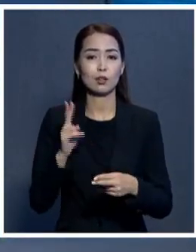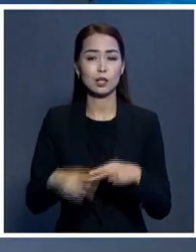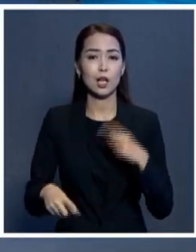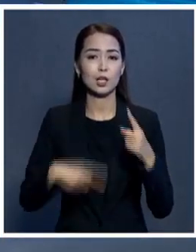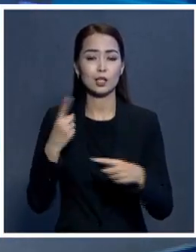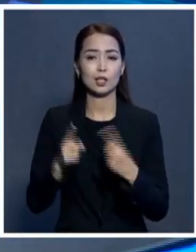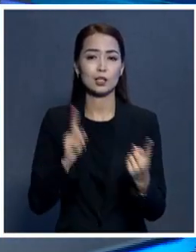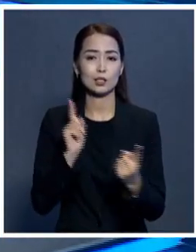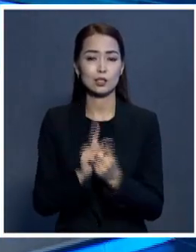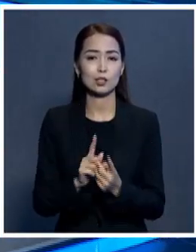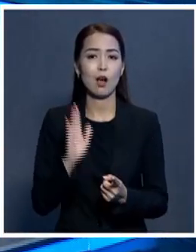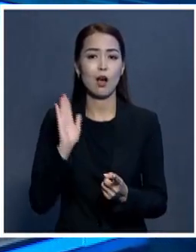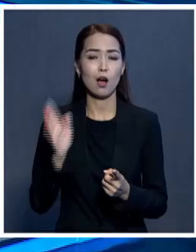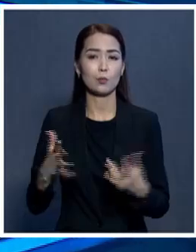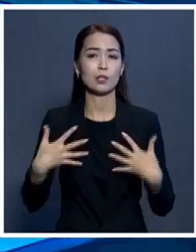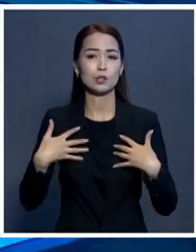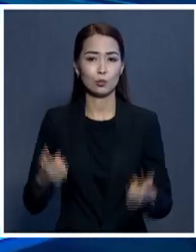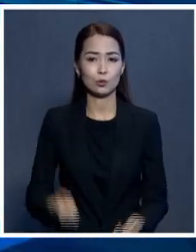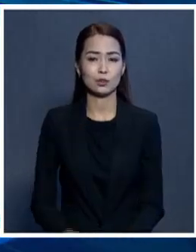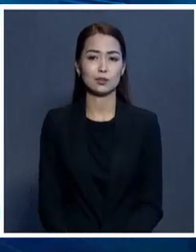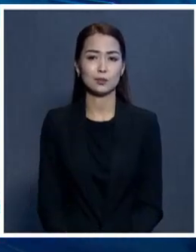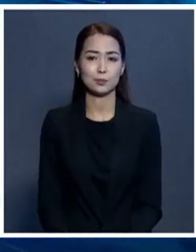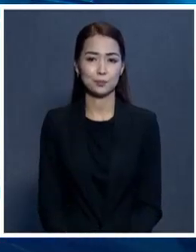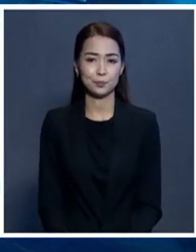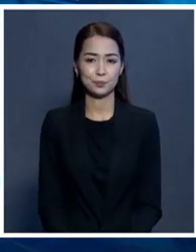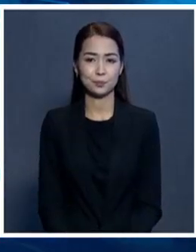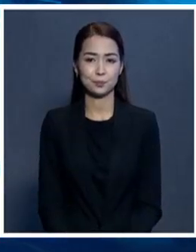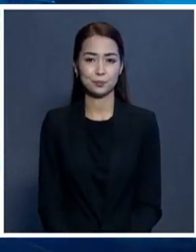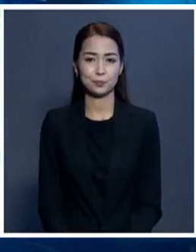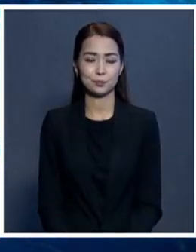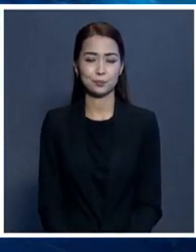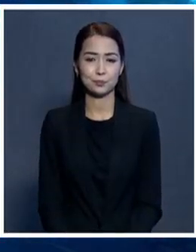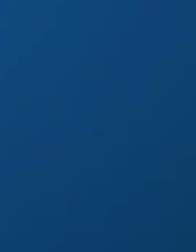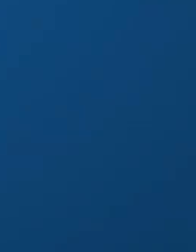көрермен, ақпараттың тілшілері дайындаған жаңалықтар легі осындай болды. Амандықтар жүздескенше.